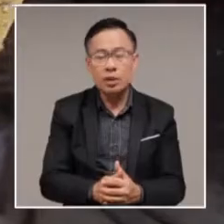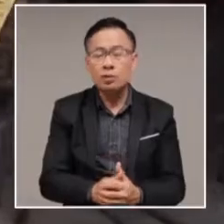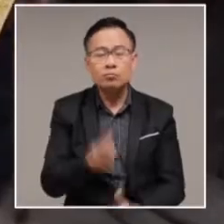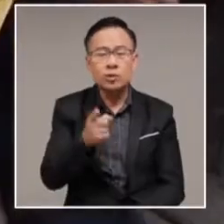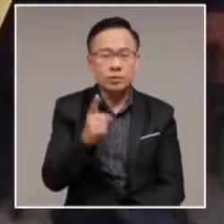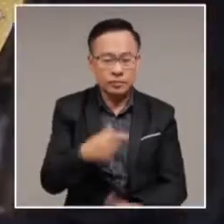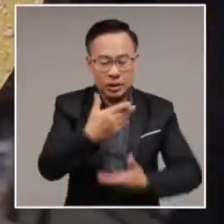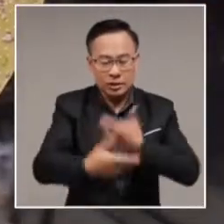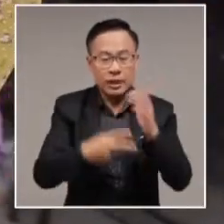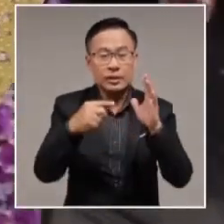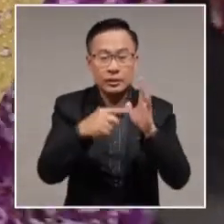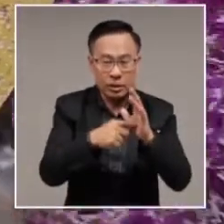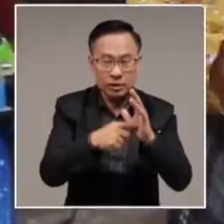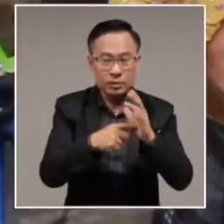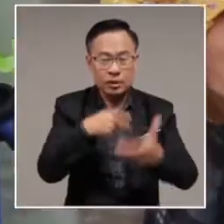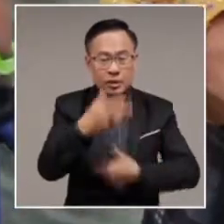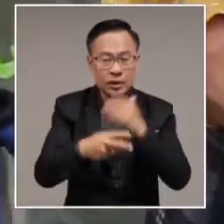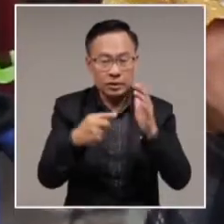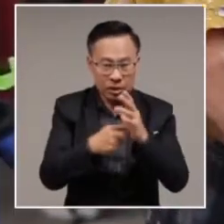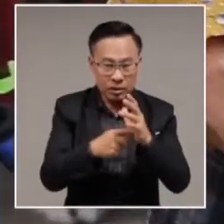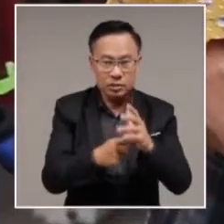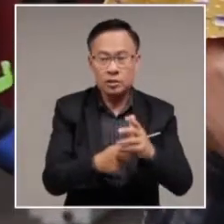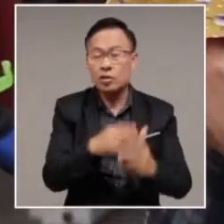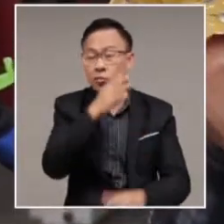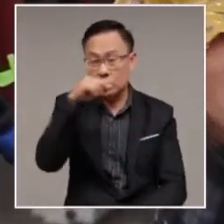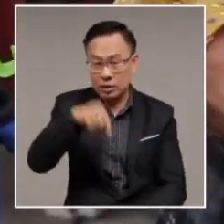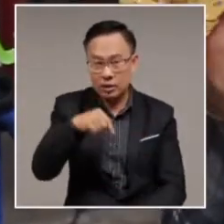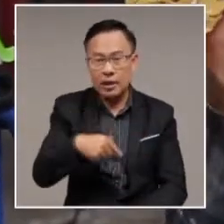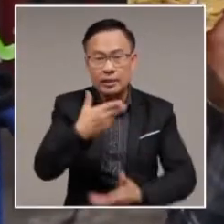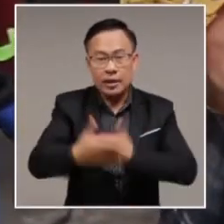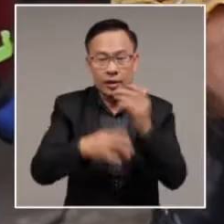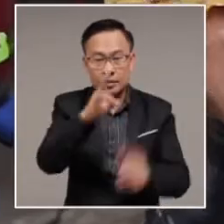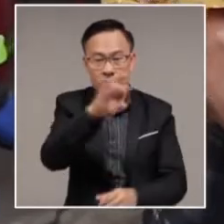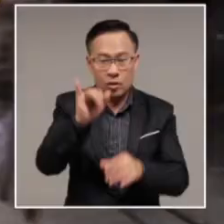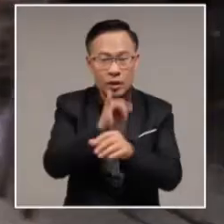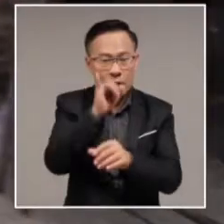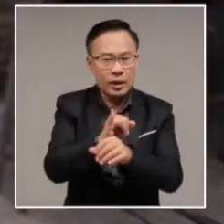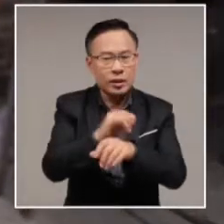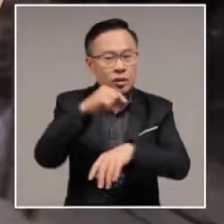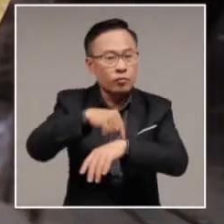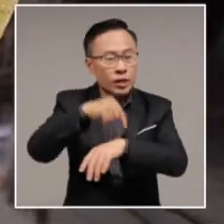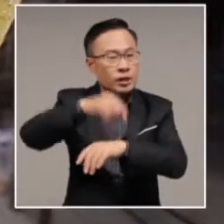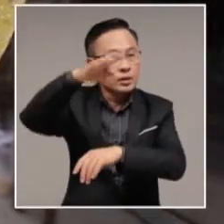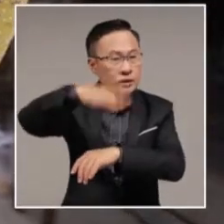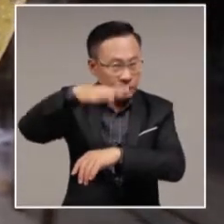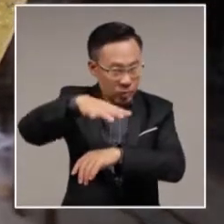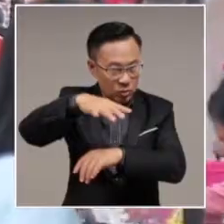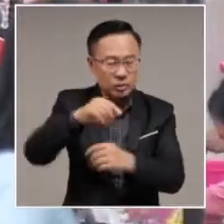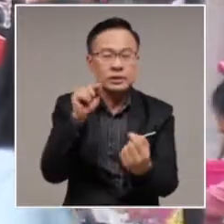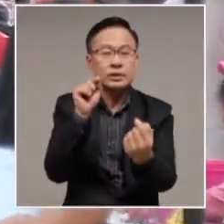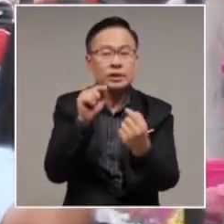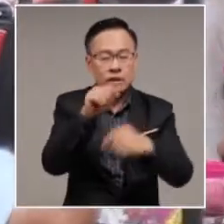ก็ส่วนใหญ่ไปตามตลาดนัดนะคะถ้าเป็นธรรมดาอย่างที่เนี้ย700ไร่ก็จะประมาณ4โมง